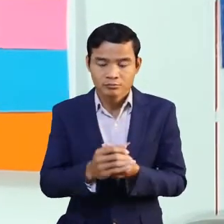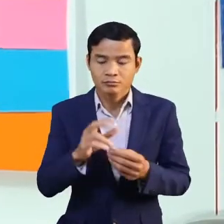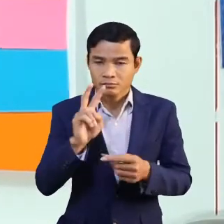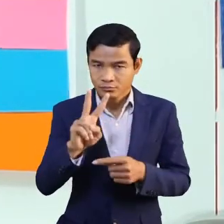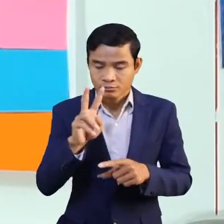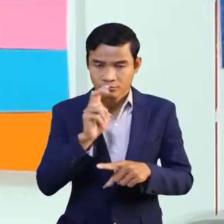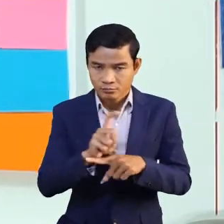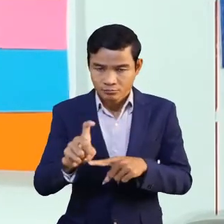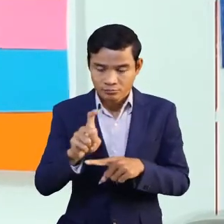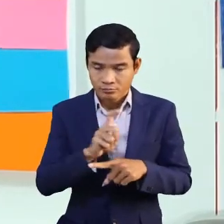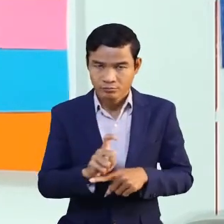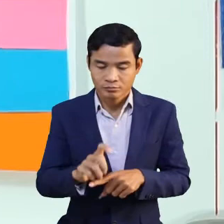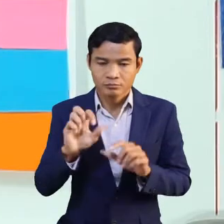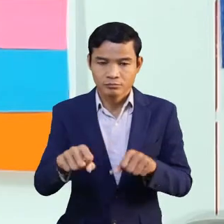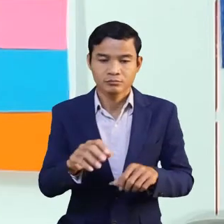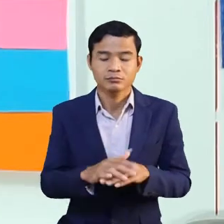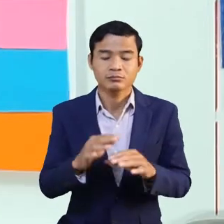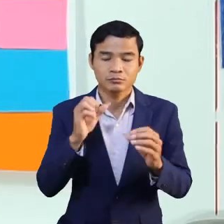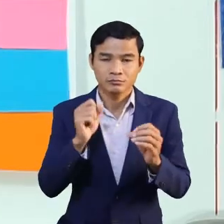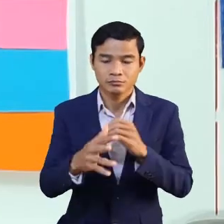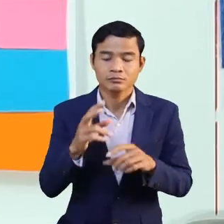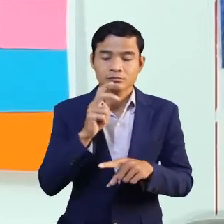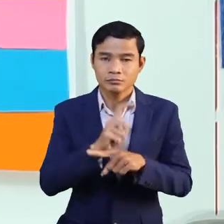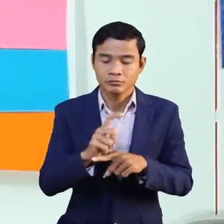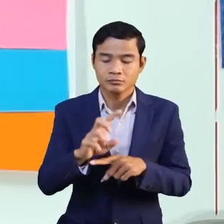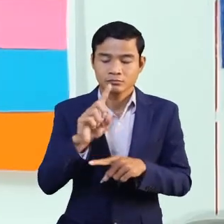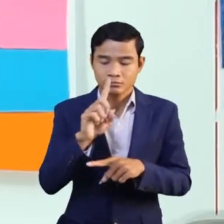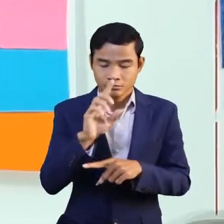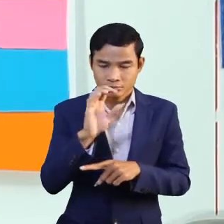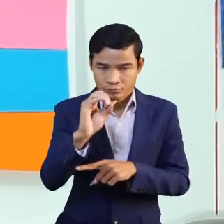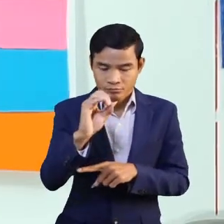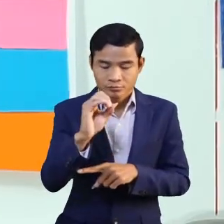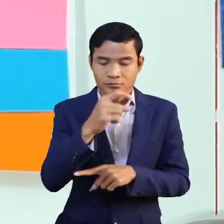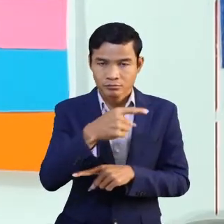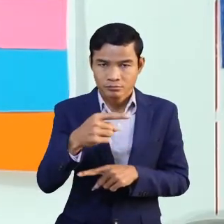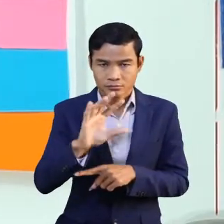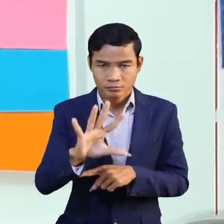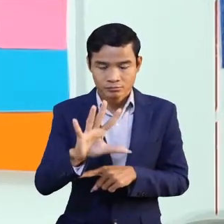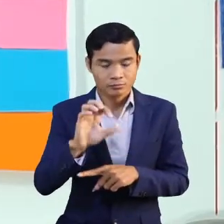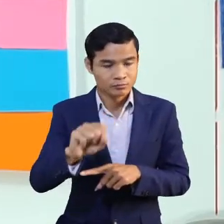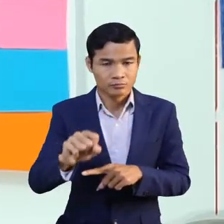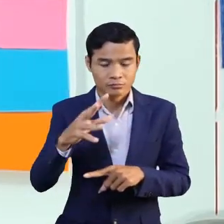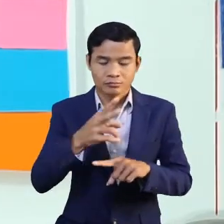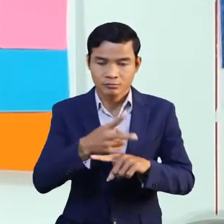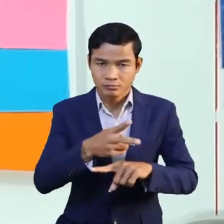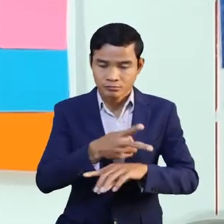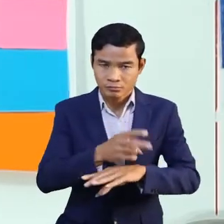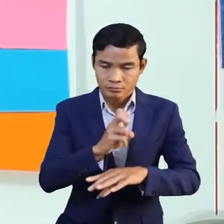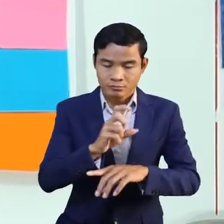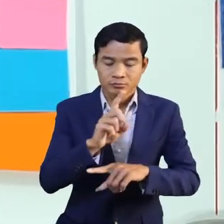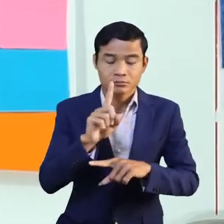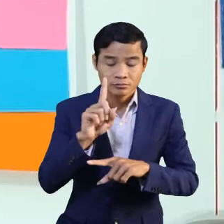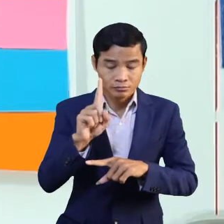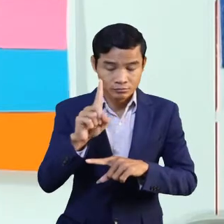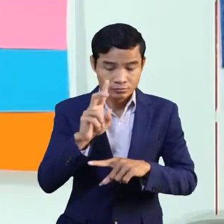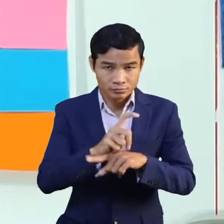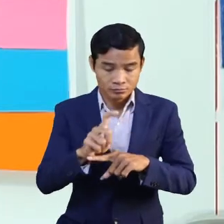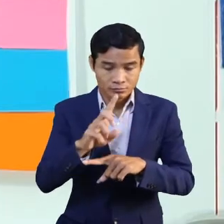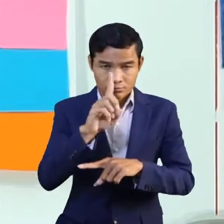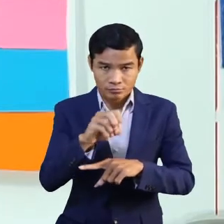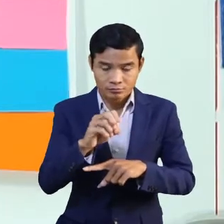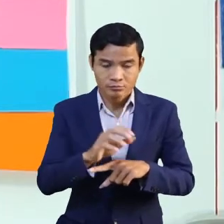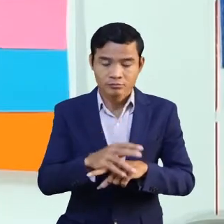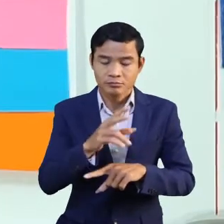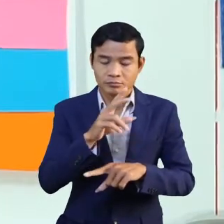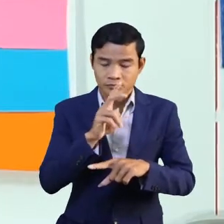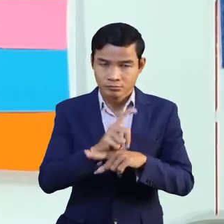ឲ្យត្រូវតាមខ្ទង់បាទឥឡូវចាប់ផ្ដើមដកអញ្ចឹងខ្ទង់ទី1មានលេខ0ចា0ដក5មិនបានទេត្រូវខ្ចីមួយពីខ្ទង់10ចាអញ្ចឹង